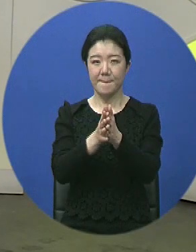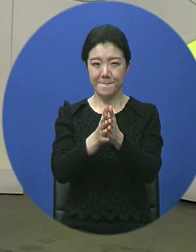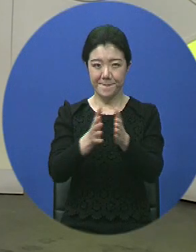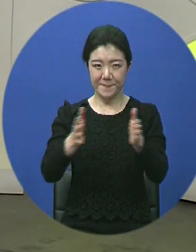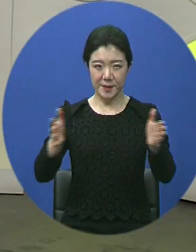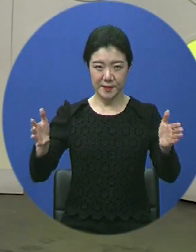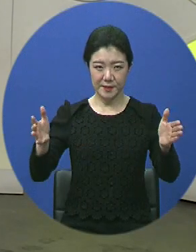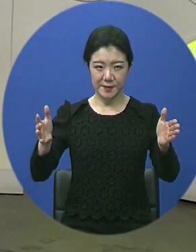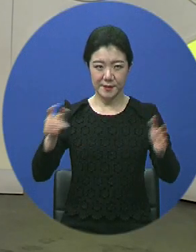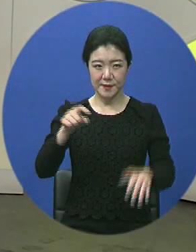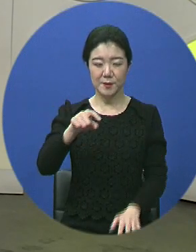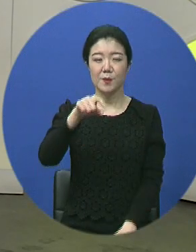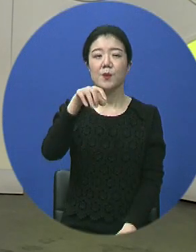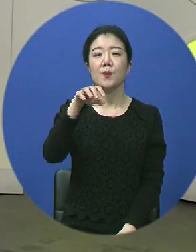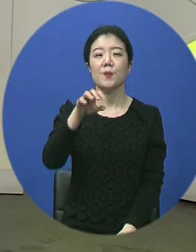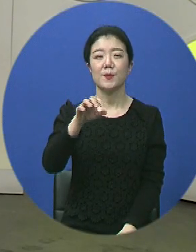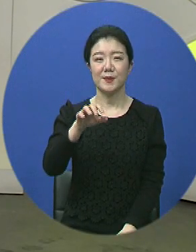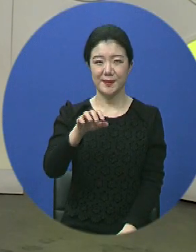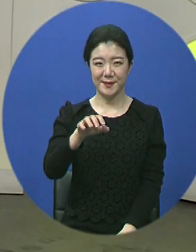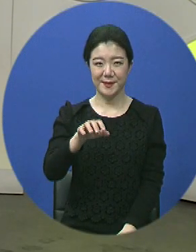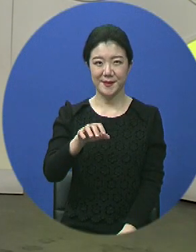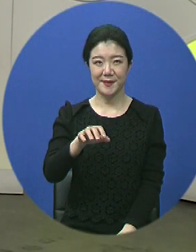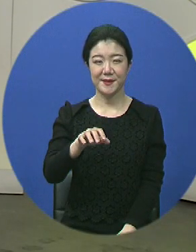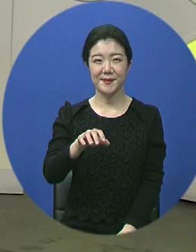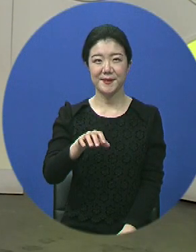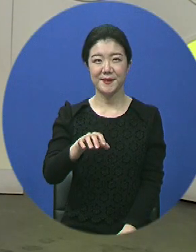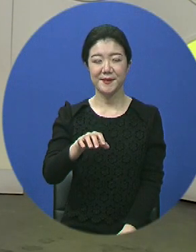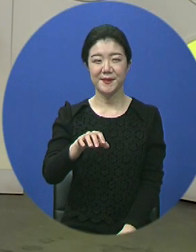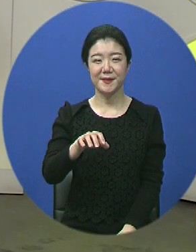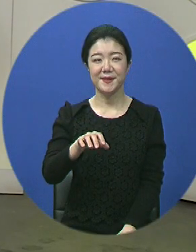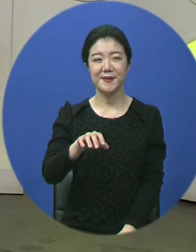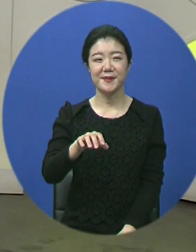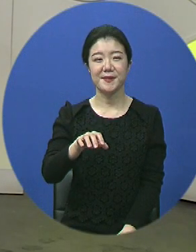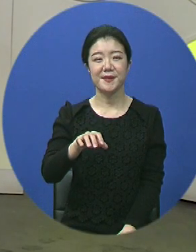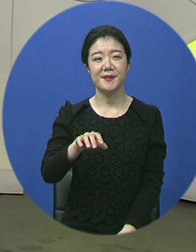떠나간 아파트 응접실에